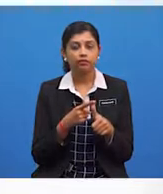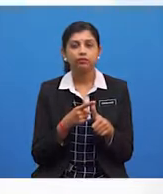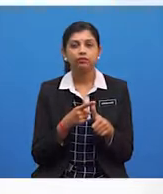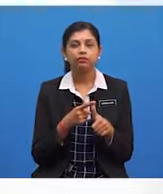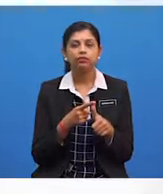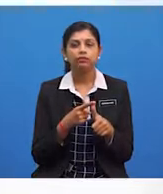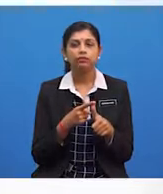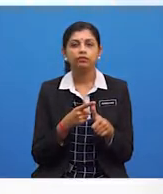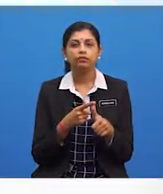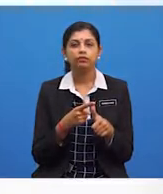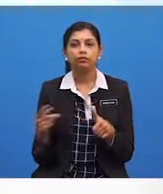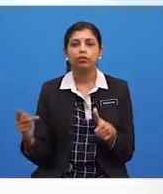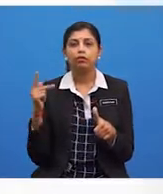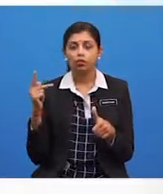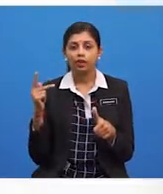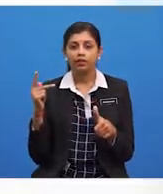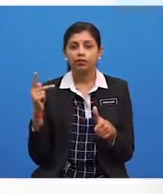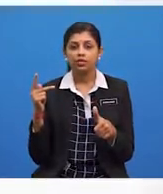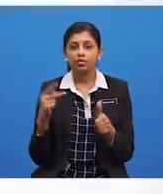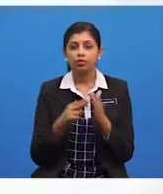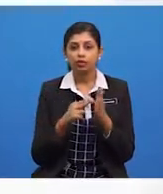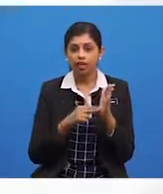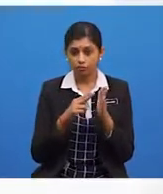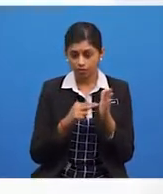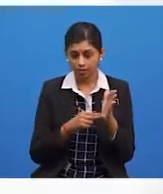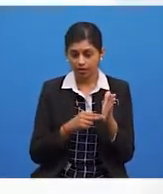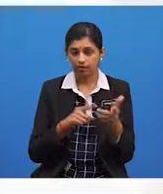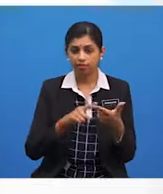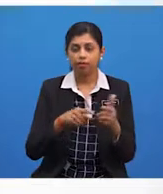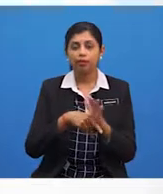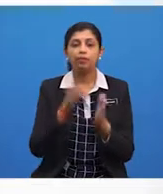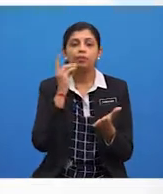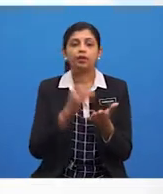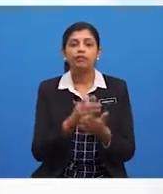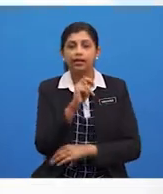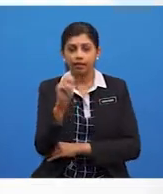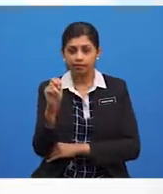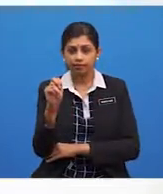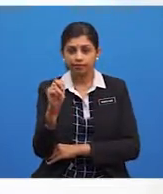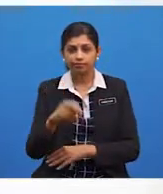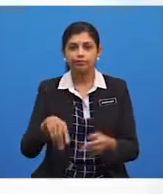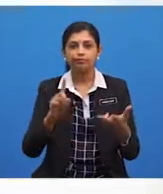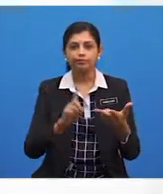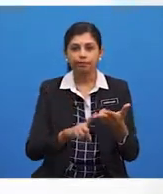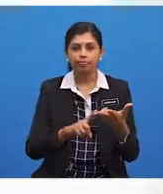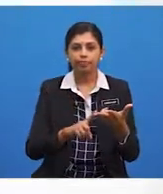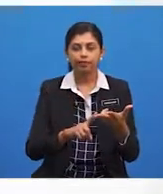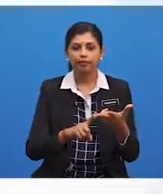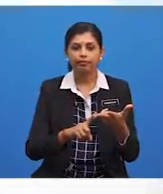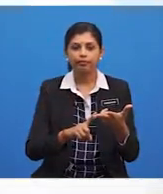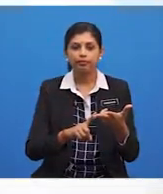kuat kuasa undang-undang. Yang kedua, pendaftaran. Yang